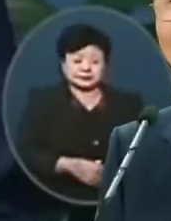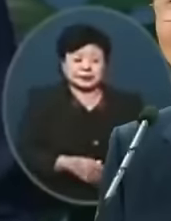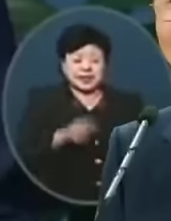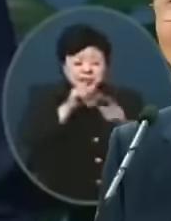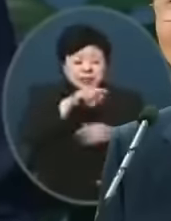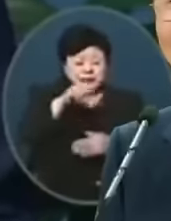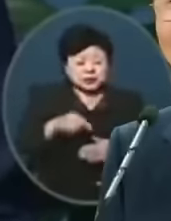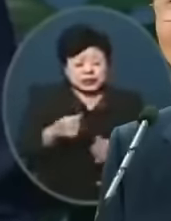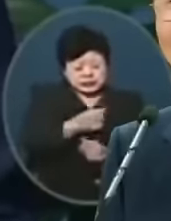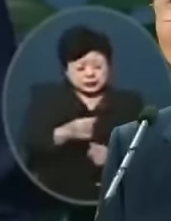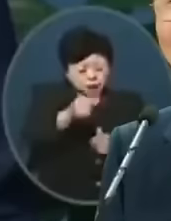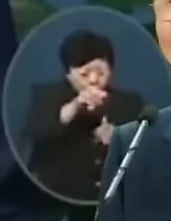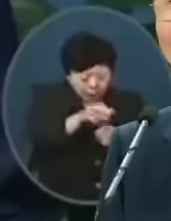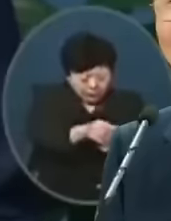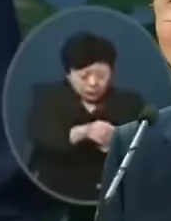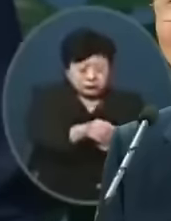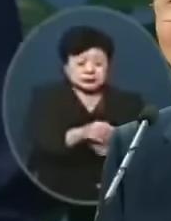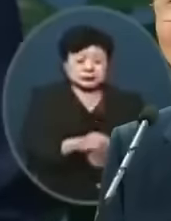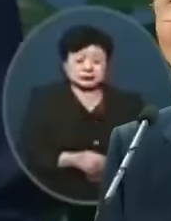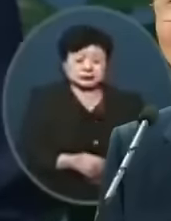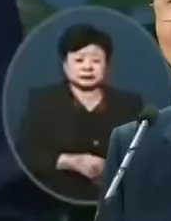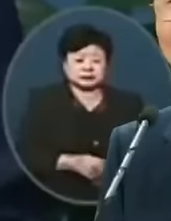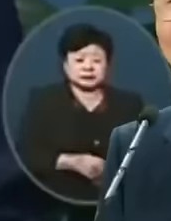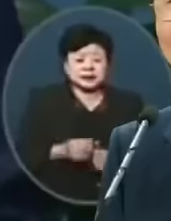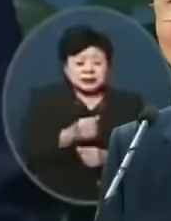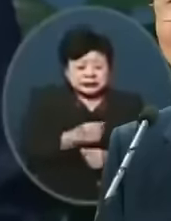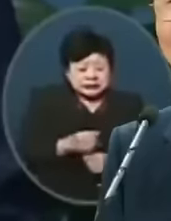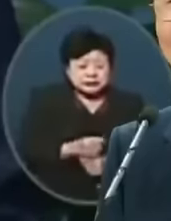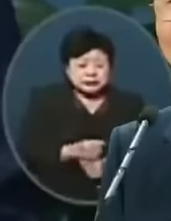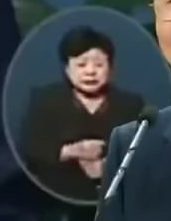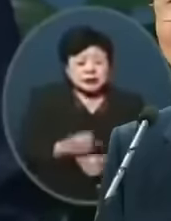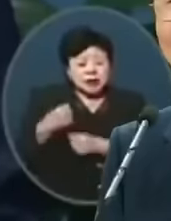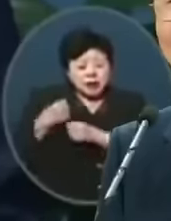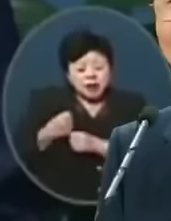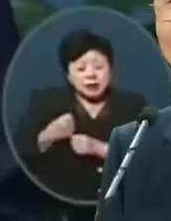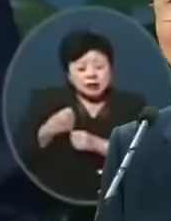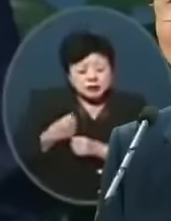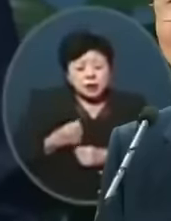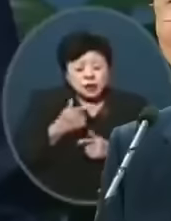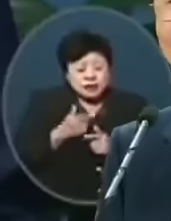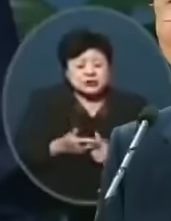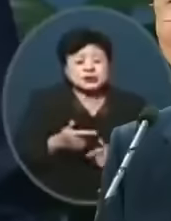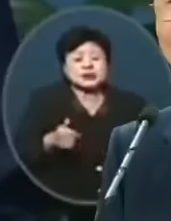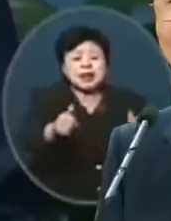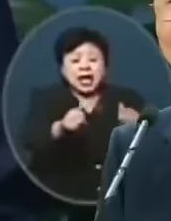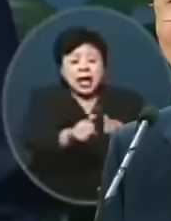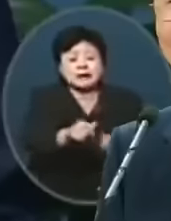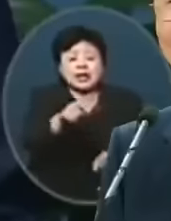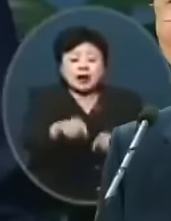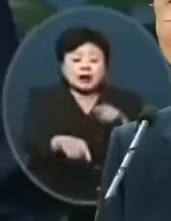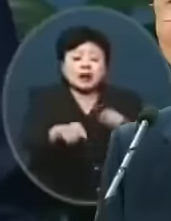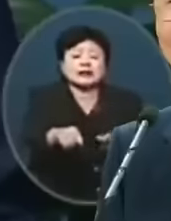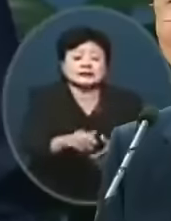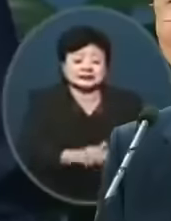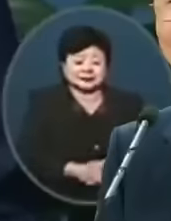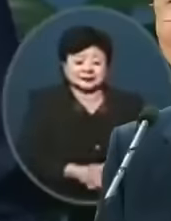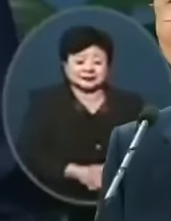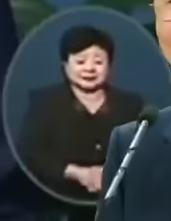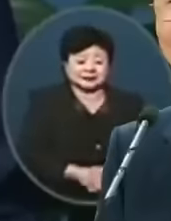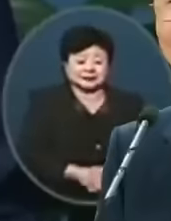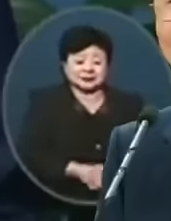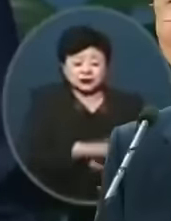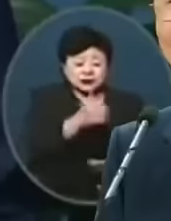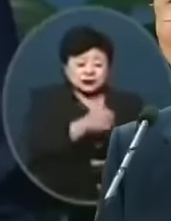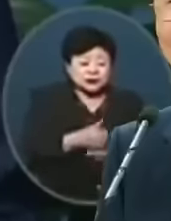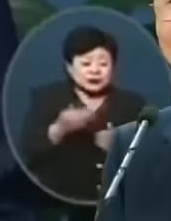생활의 짐도 맡기고 내가 너희 짐을 짊어지고 너와 함께 걸어가겠다고 하는 것입니다.